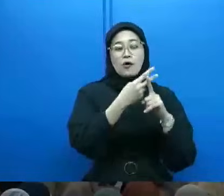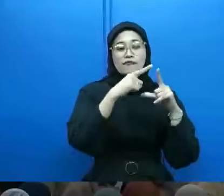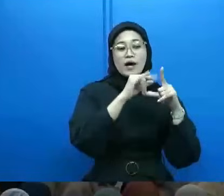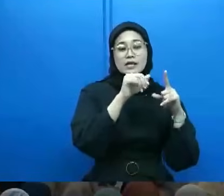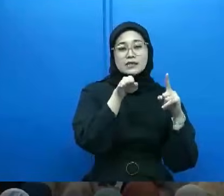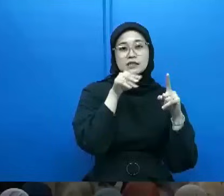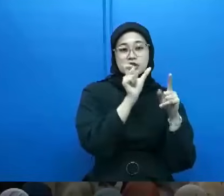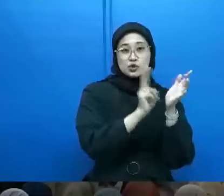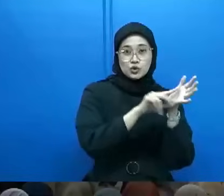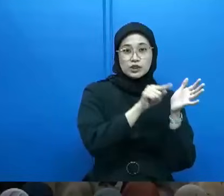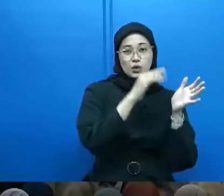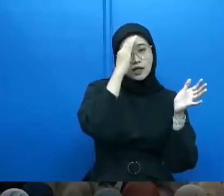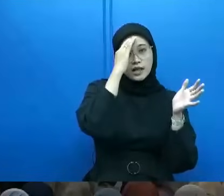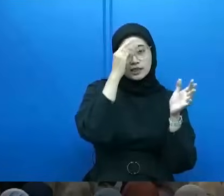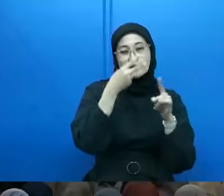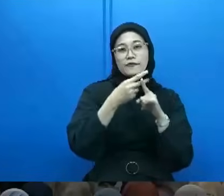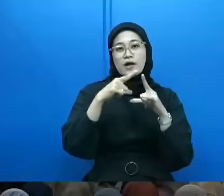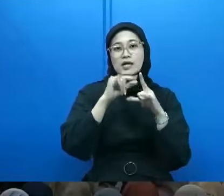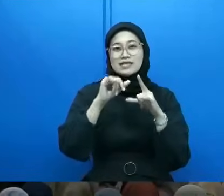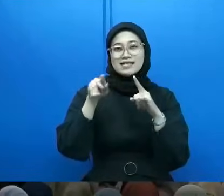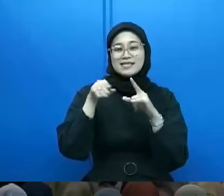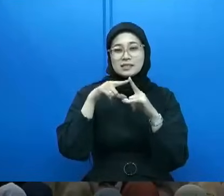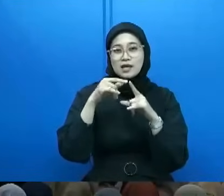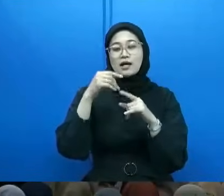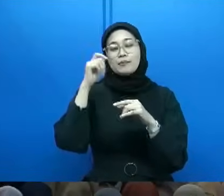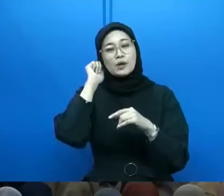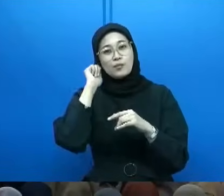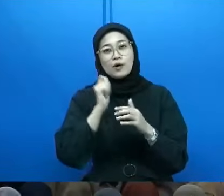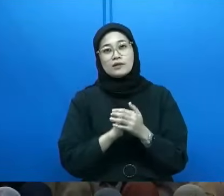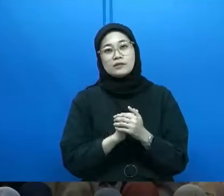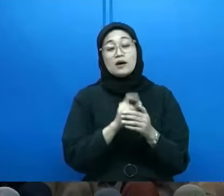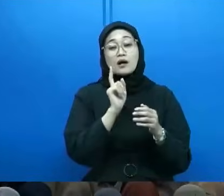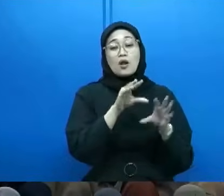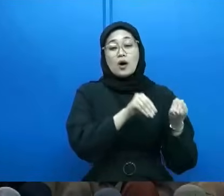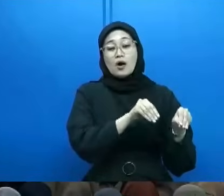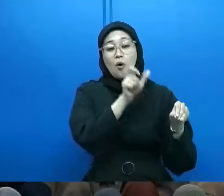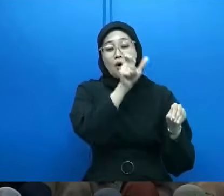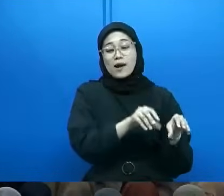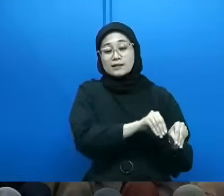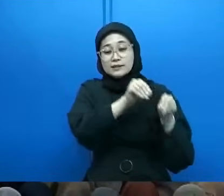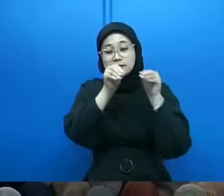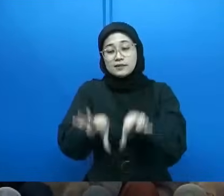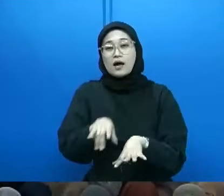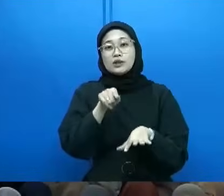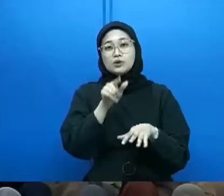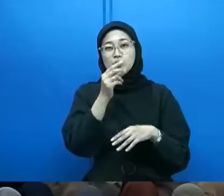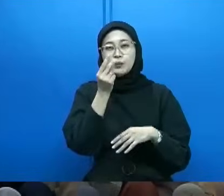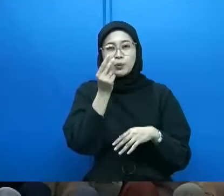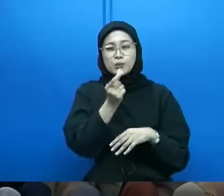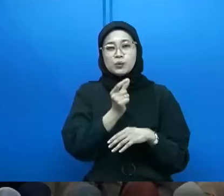dan perempuan. Kata Allah orang hijrah itu orang beruntung. Apa yang dia dapatkan? Yang didapatkan disebutkan